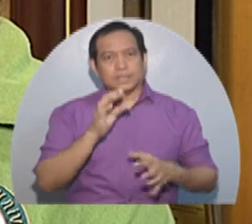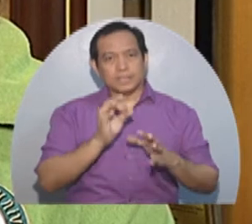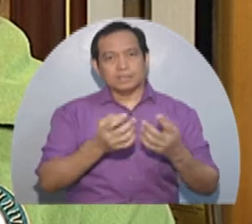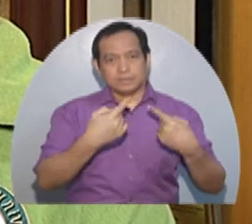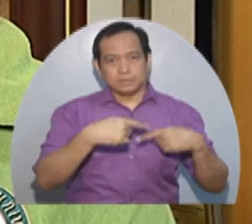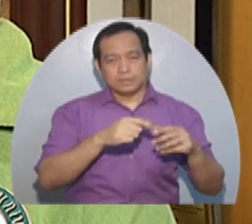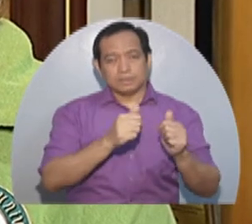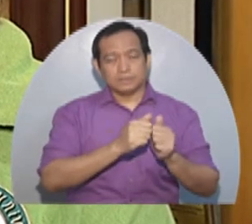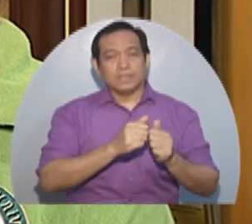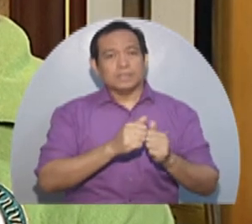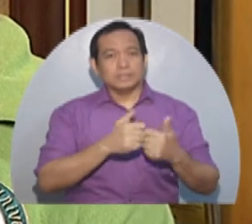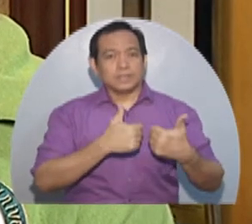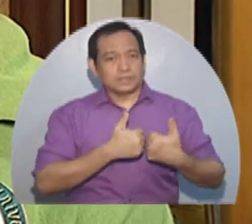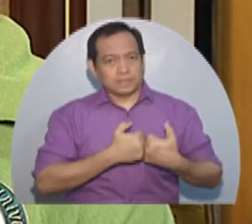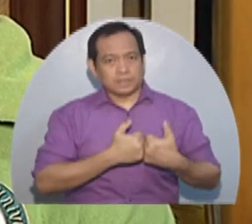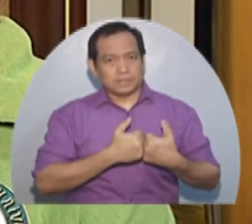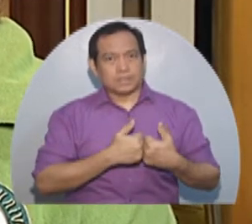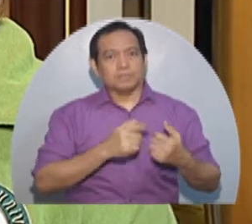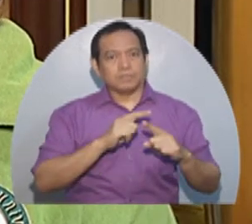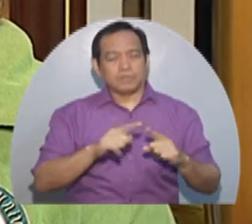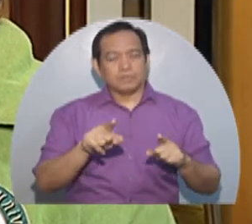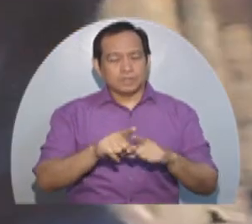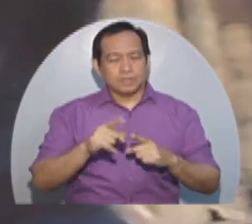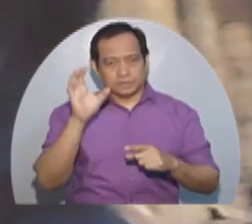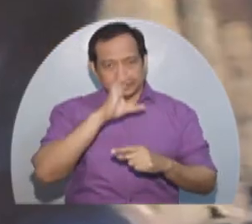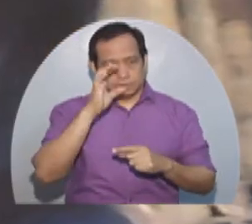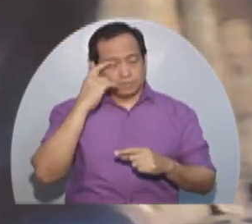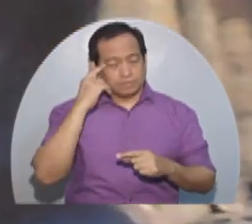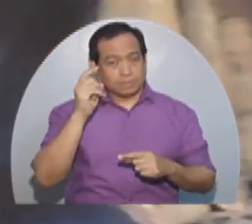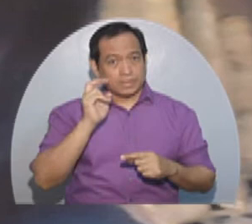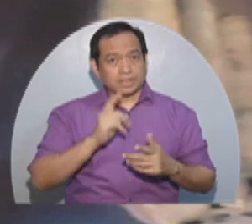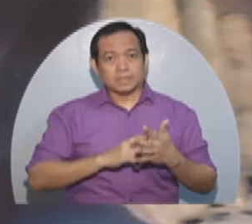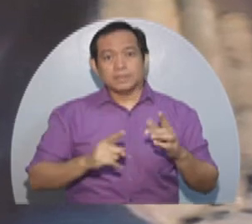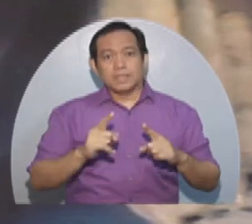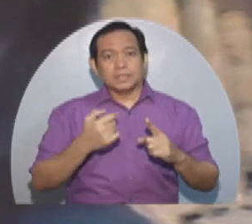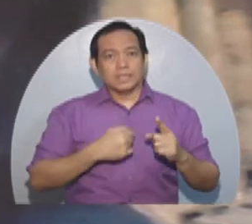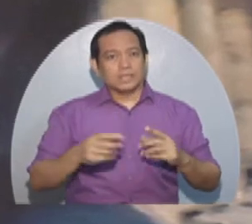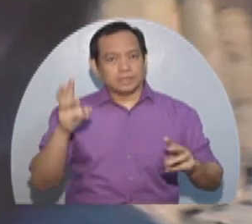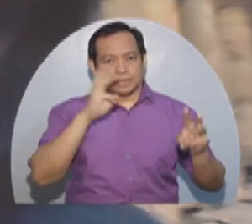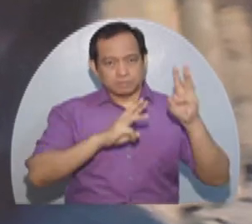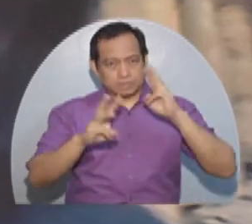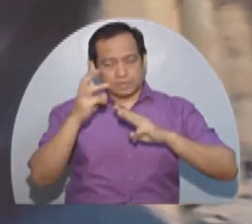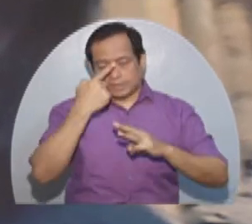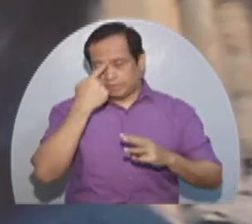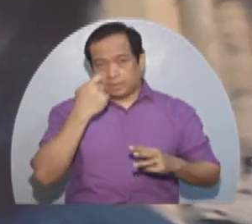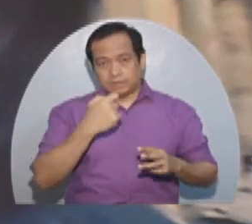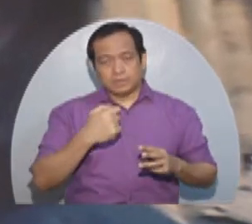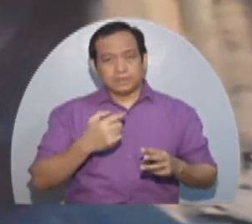yun ang sinamahan niya, pero hinanap din po namin. Ngayon, siyempre nag-aalala ako